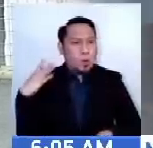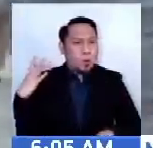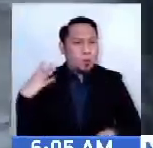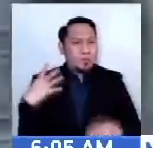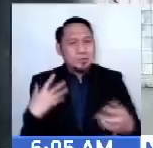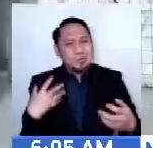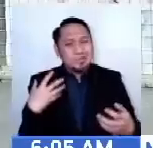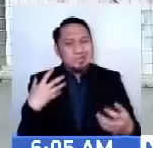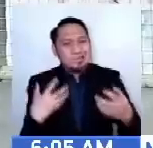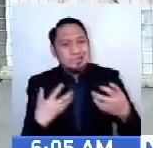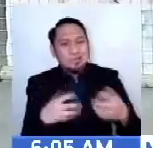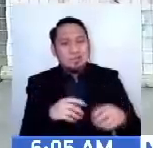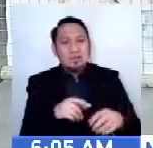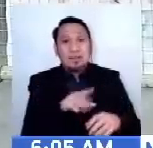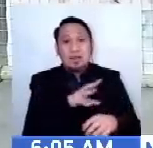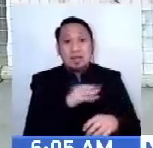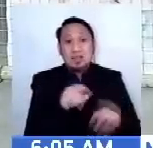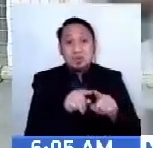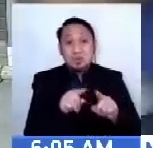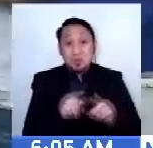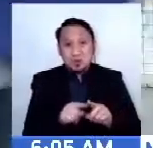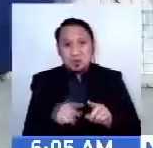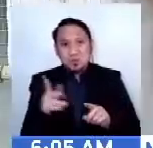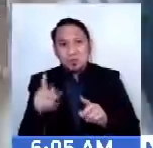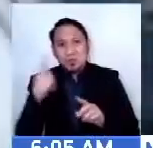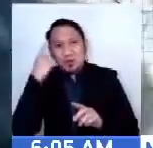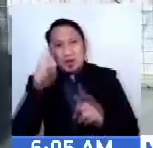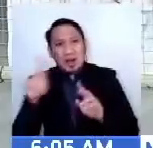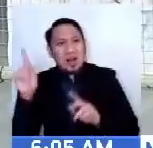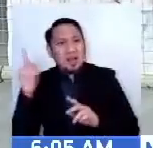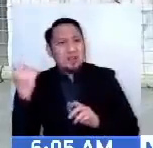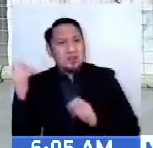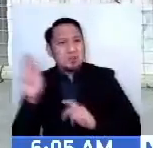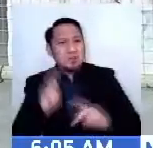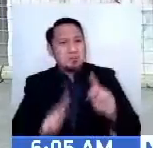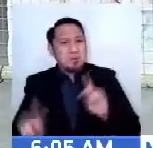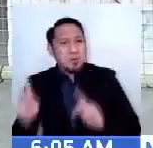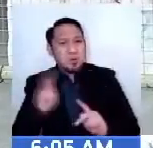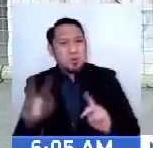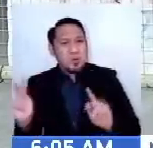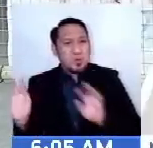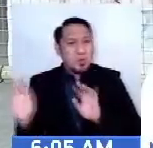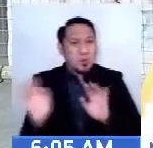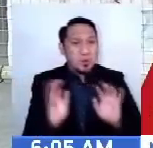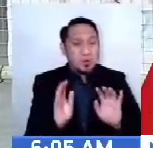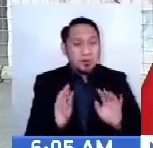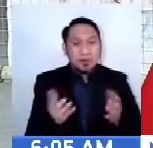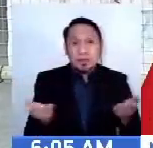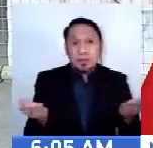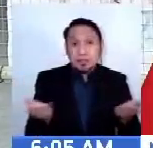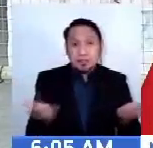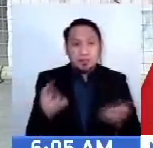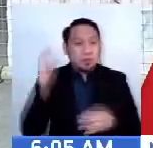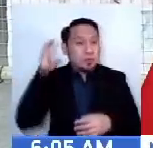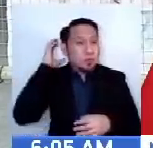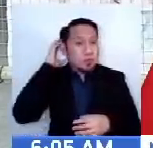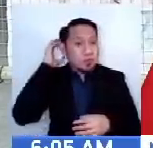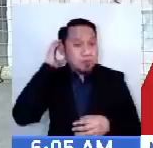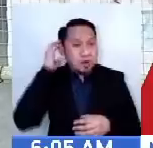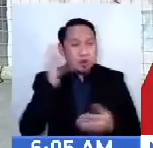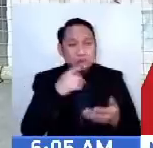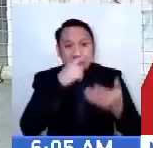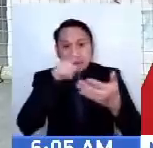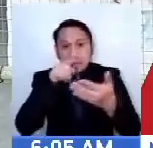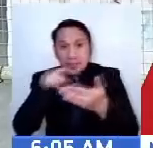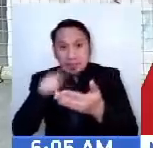di kaya naman masabay sa dagsa na iba pang bumabiyahe ng mga pasahero. Dito sa EDSA Cubao, inikutan natin yung mga provincial bus terminal at yung